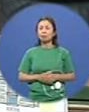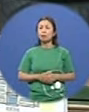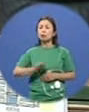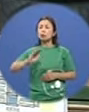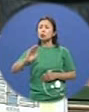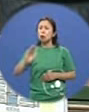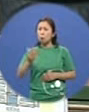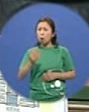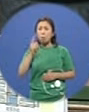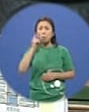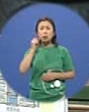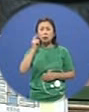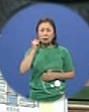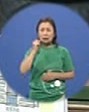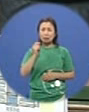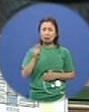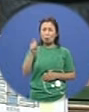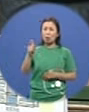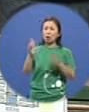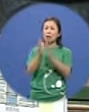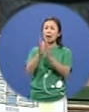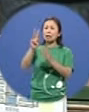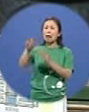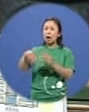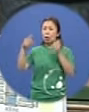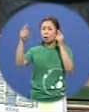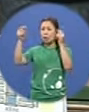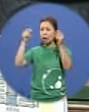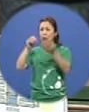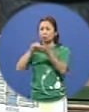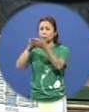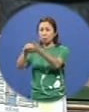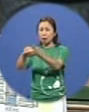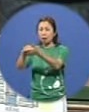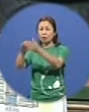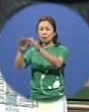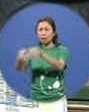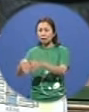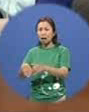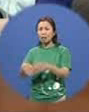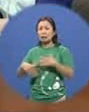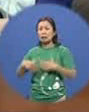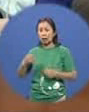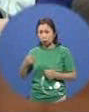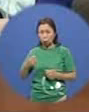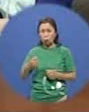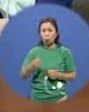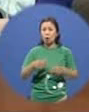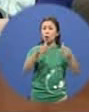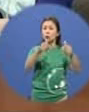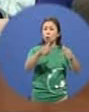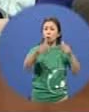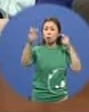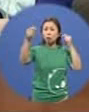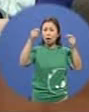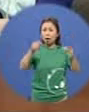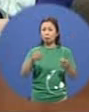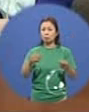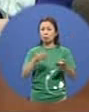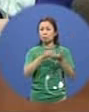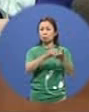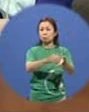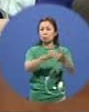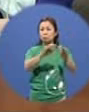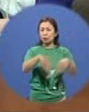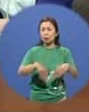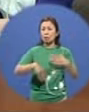県の大学に進学したこ考えるはいあるいは京都の大学に進学したこを考えると和歌山の中堅中小企業なんか